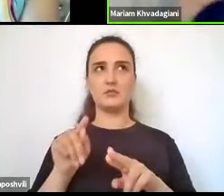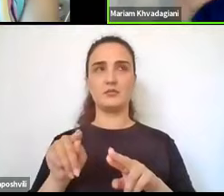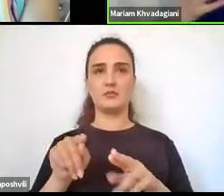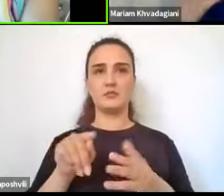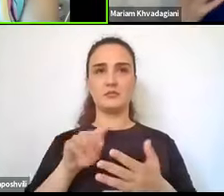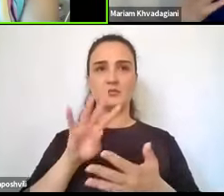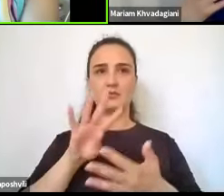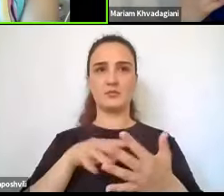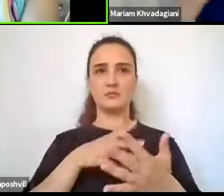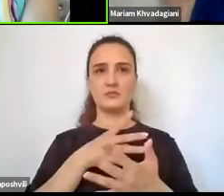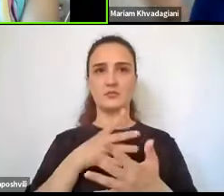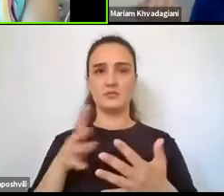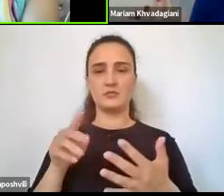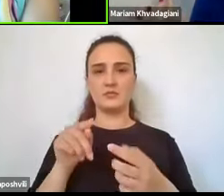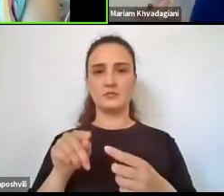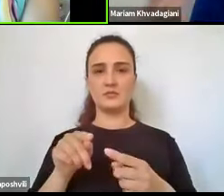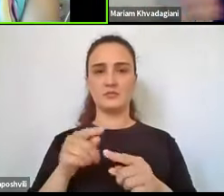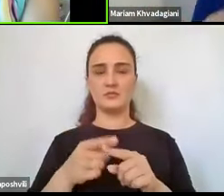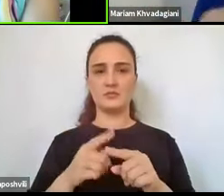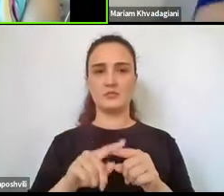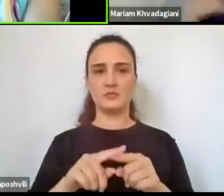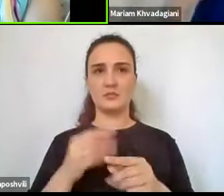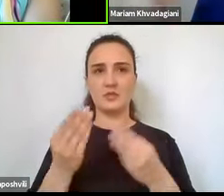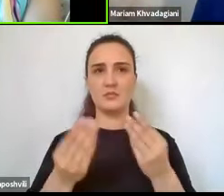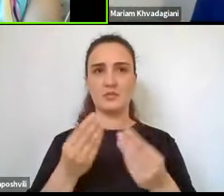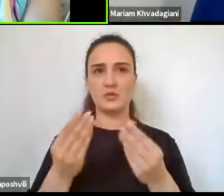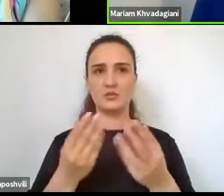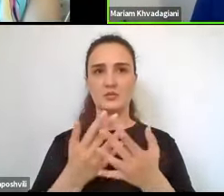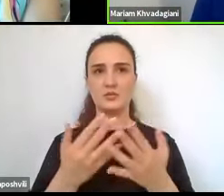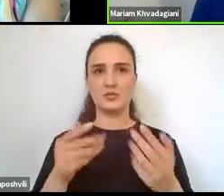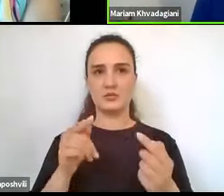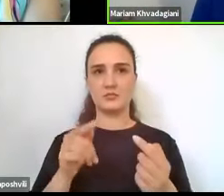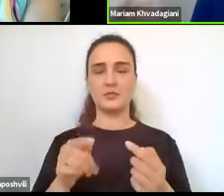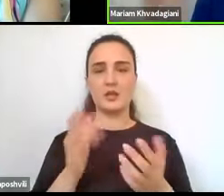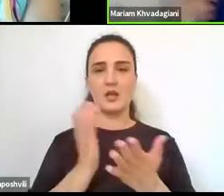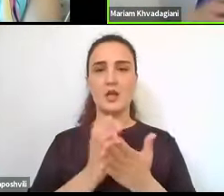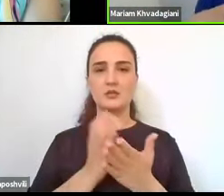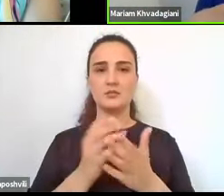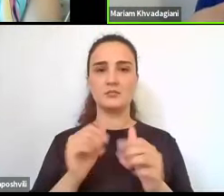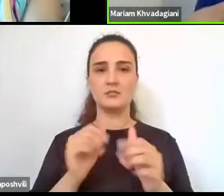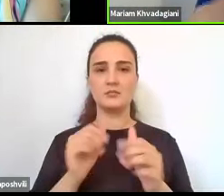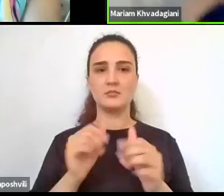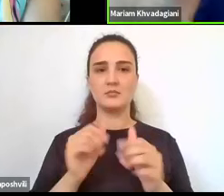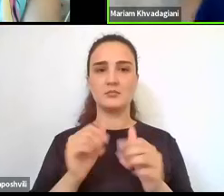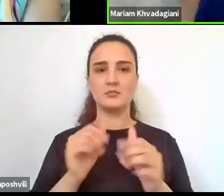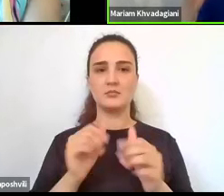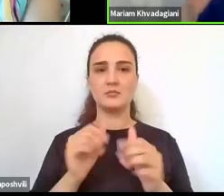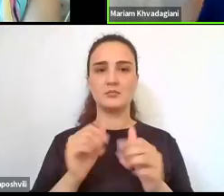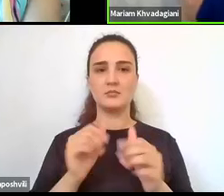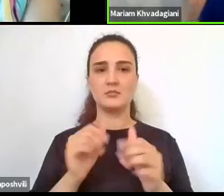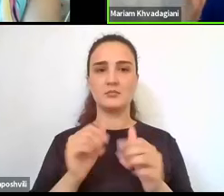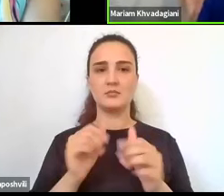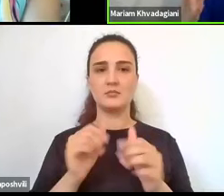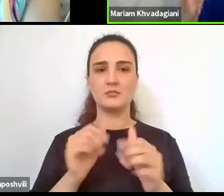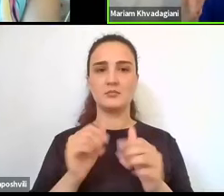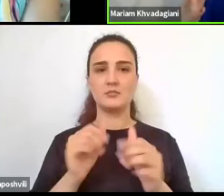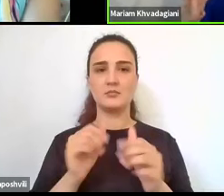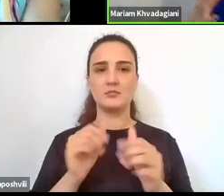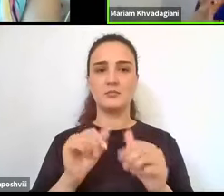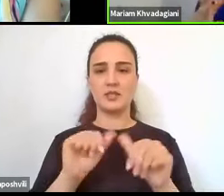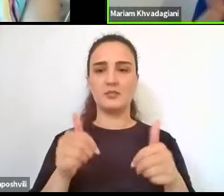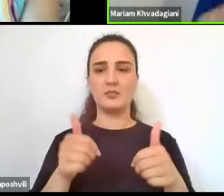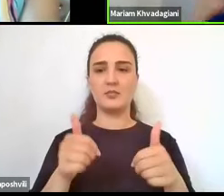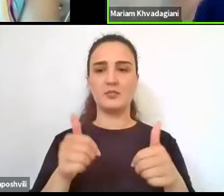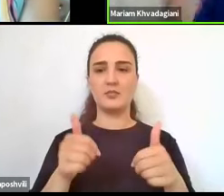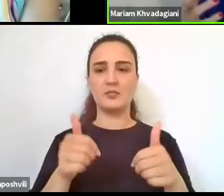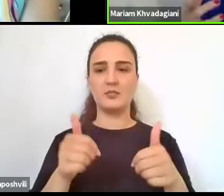მსგავსი გამოცნობანას ტიპის თამაშები ან კარტის მსგავსი თამაშები რომლითაც და სამაგიდე ძალიან ბევრი სამაგიდე